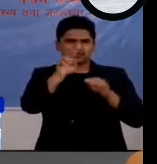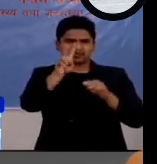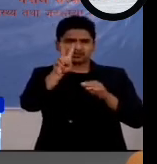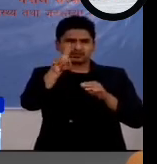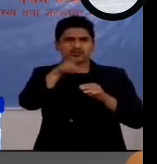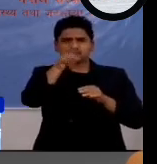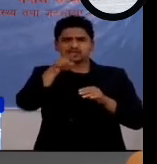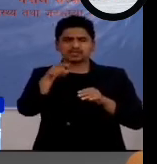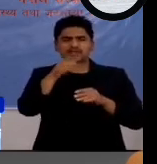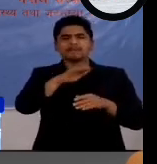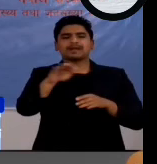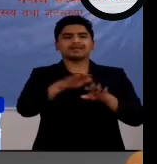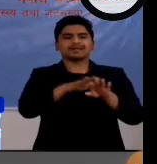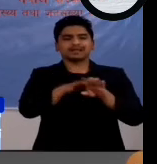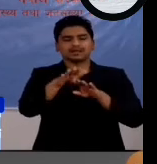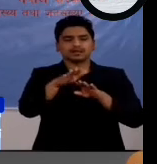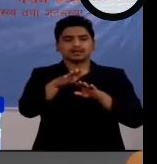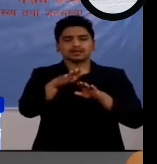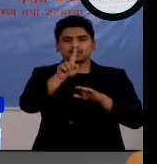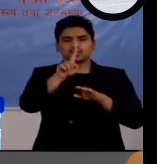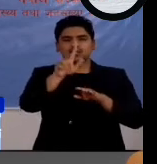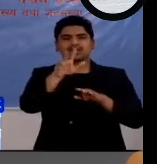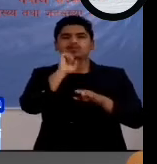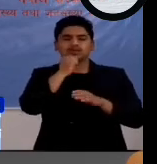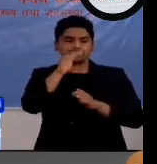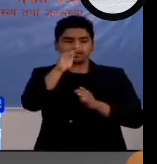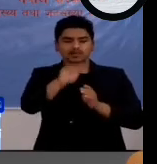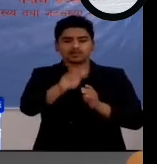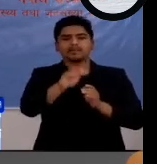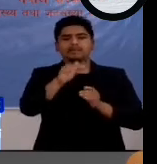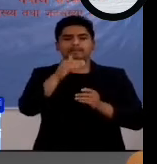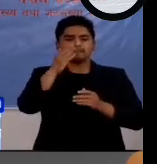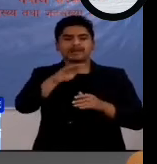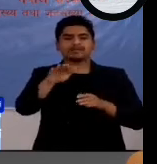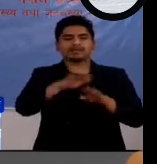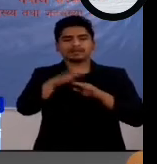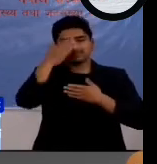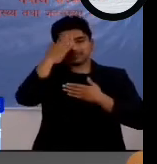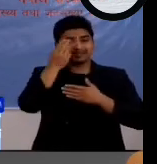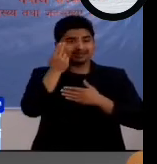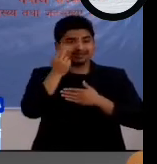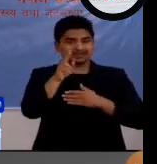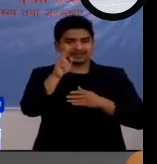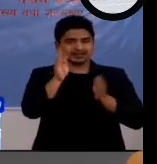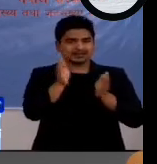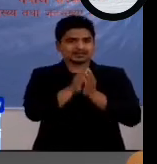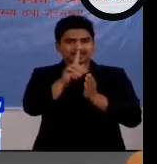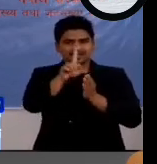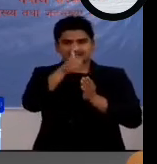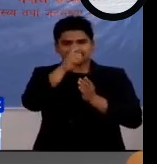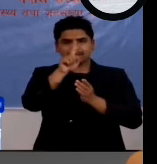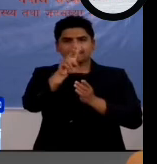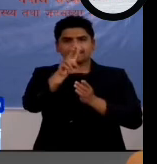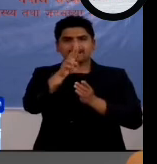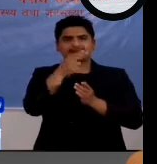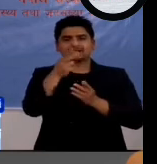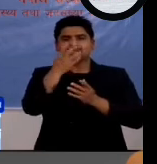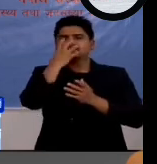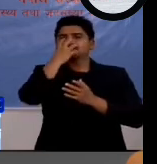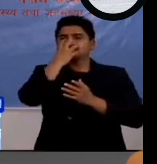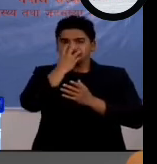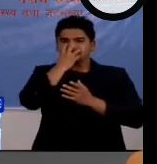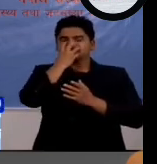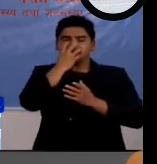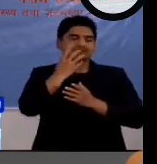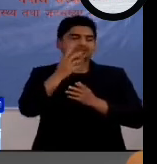2.5% बालबालिकाहरू 18 वर्षभन्दा मुनिका बालबालिकाहरू संक्रमित थिए, जसमा जम्मा 112 जनालाई चाहिँ अक्सिजन